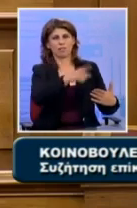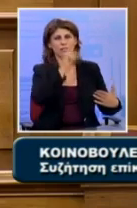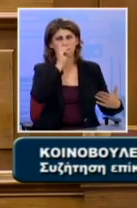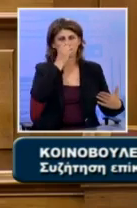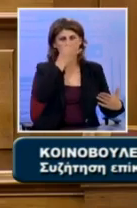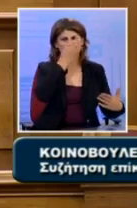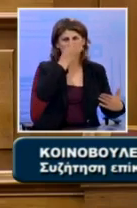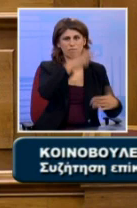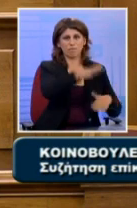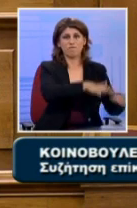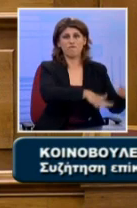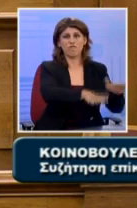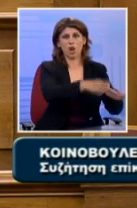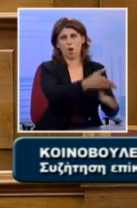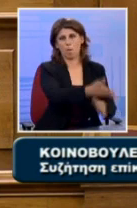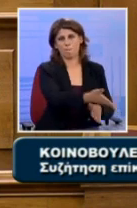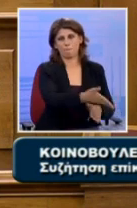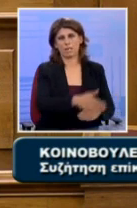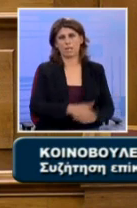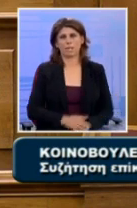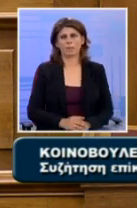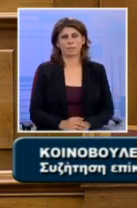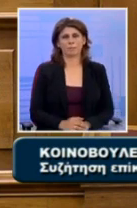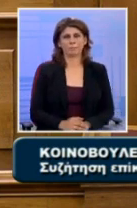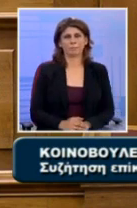Θα ήθελα